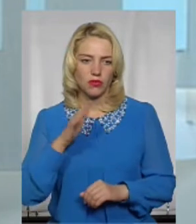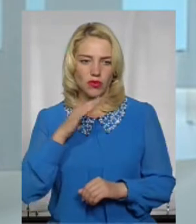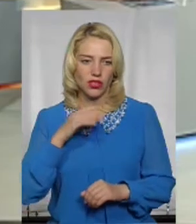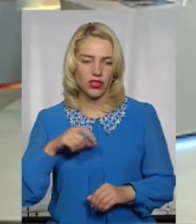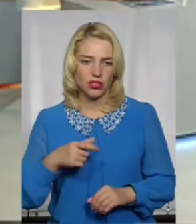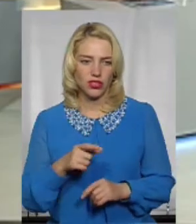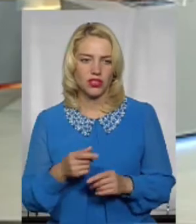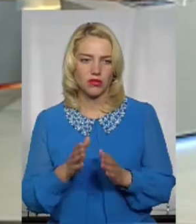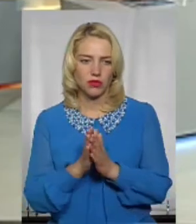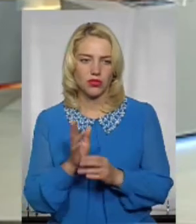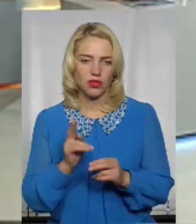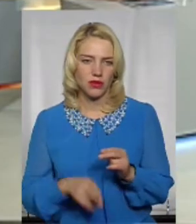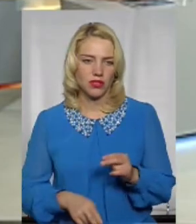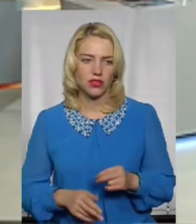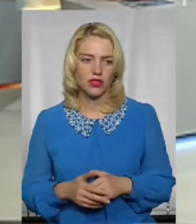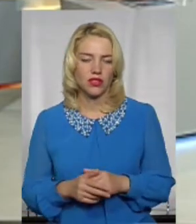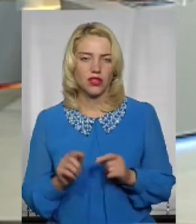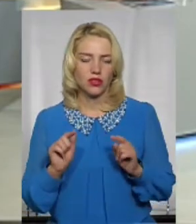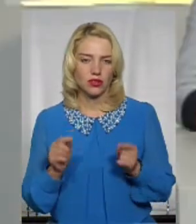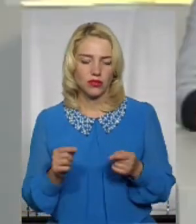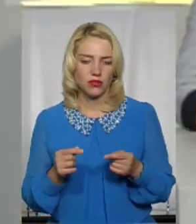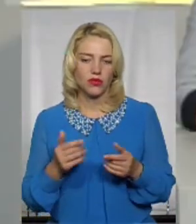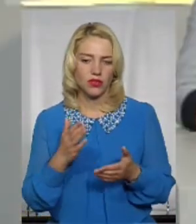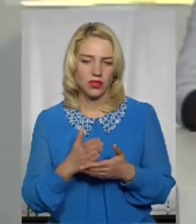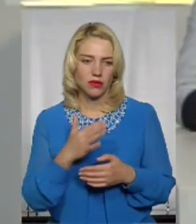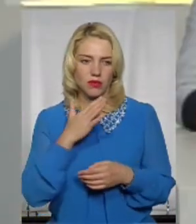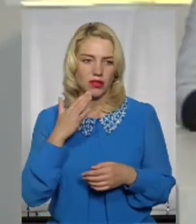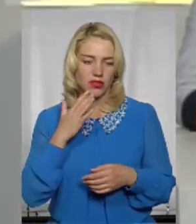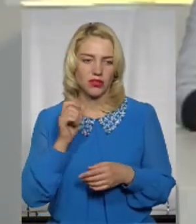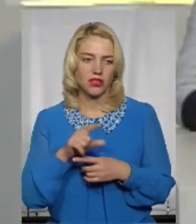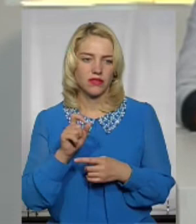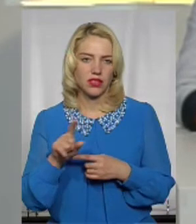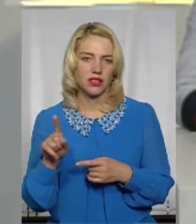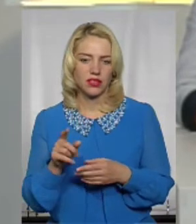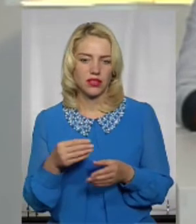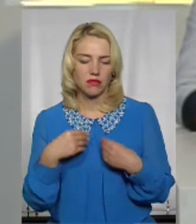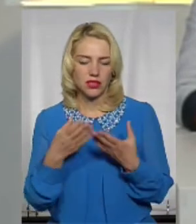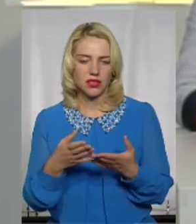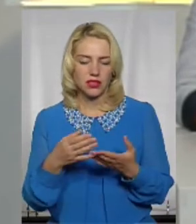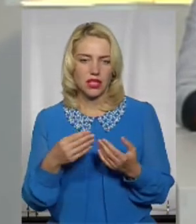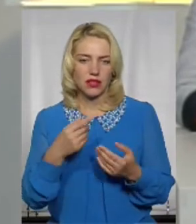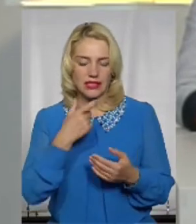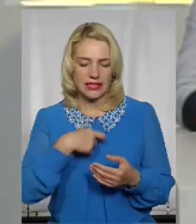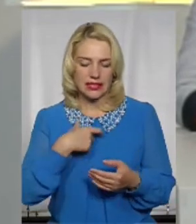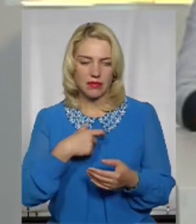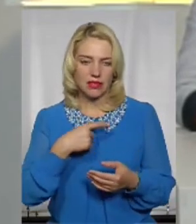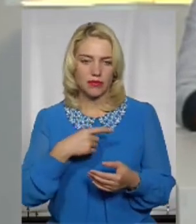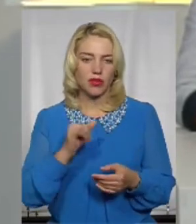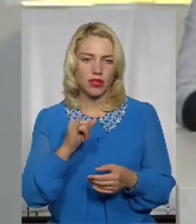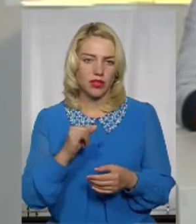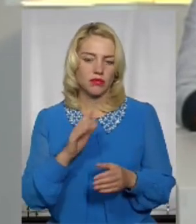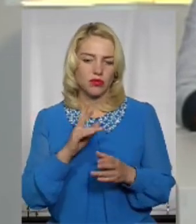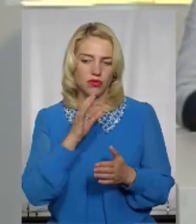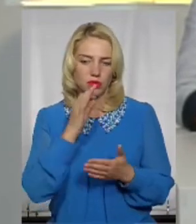будь ласка, завершіть, тому що час вичерпано. Тому є дуже багато завдань, які ми ставимо перед собою. Я буду доповідати,